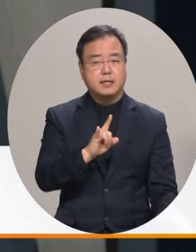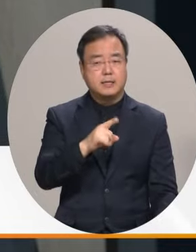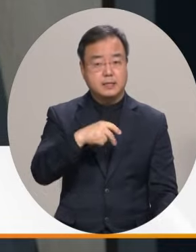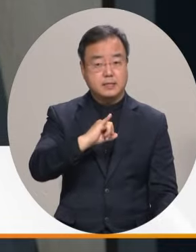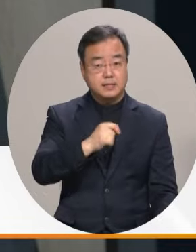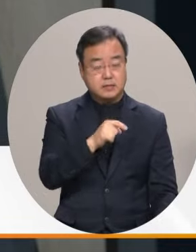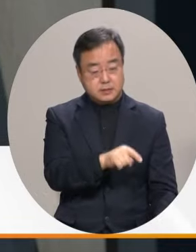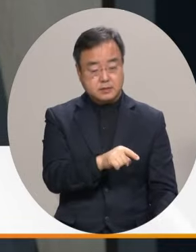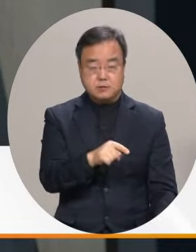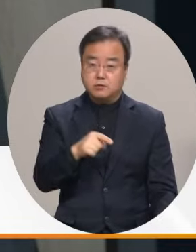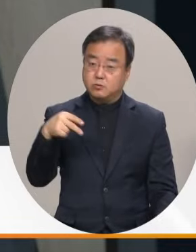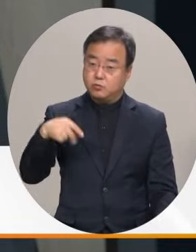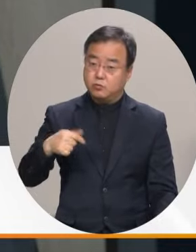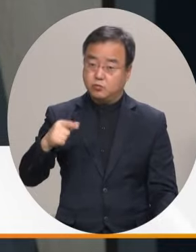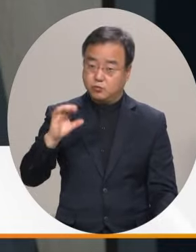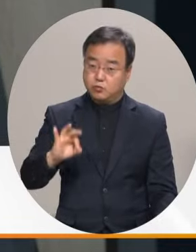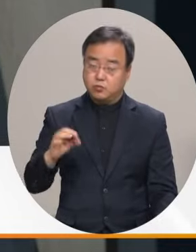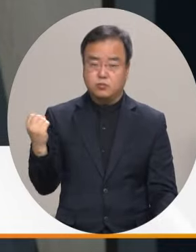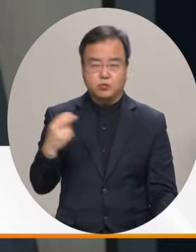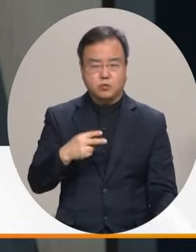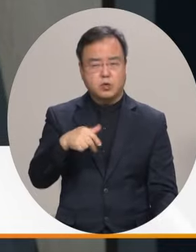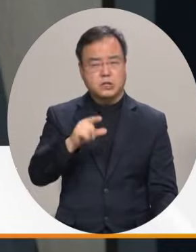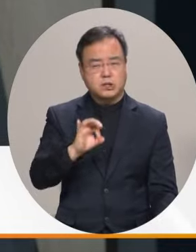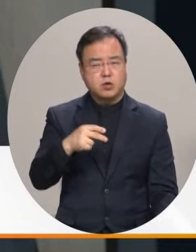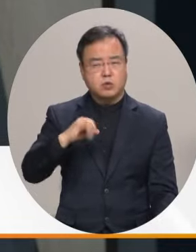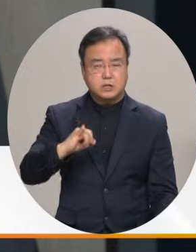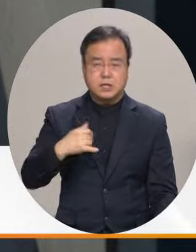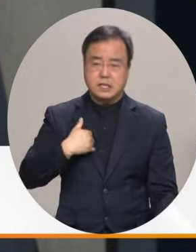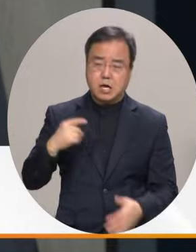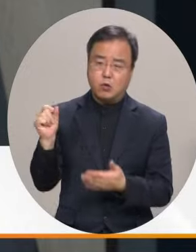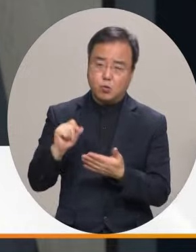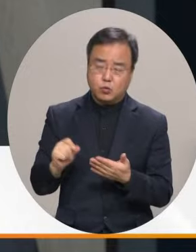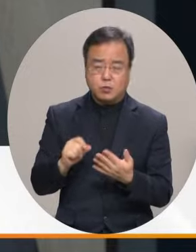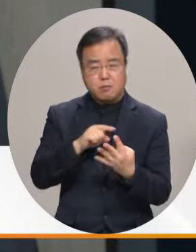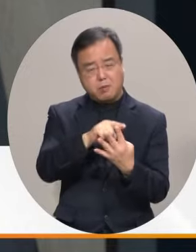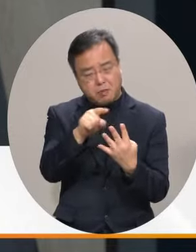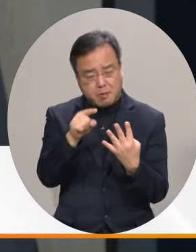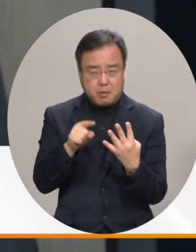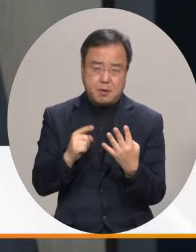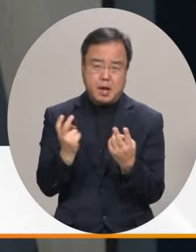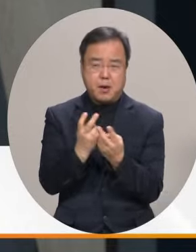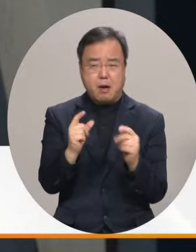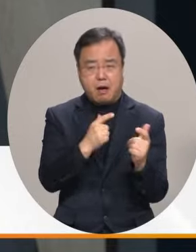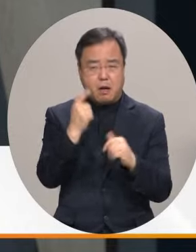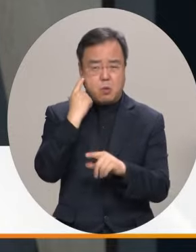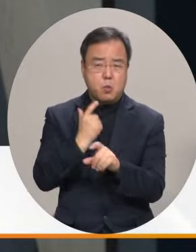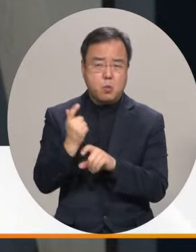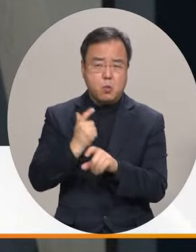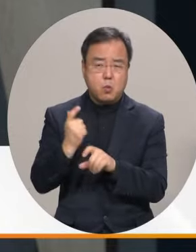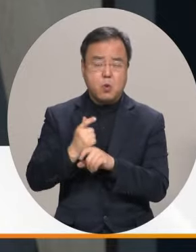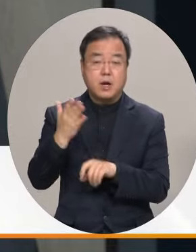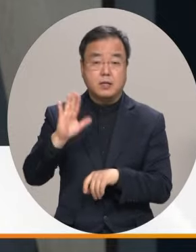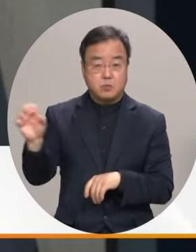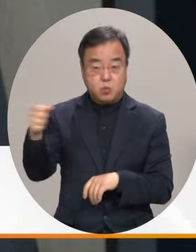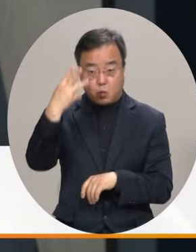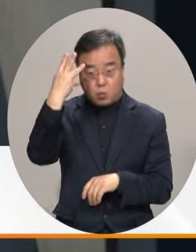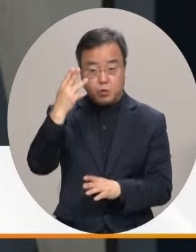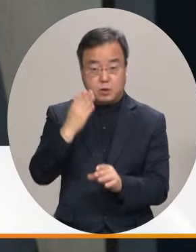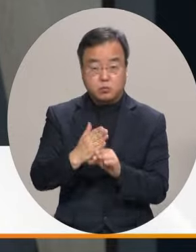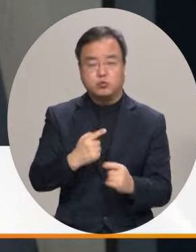준비할까 난 정시파 될까 논스파 될까 뭐 이런 외 고민들을 대단히 많이해요 그럼에도 불구하고 고등학교 3학년이 되어서 제일